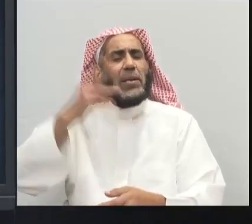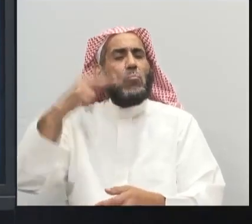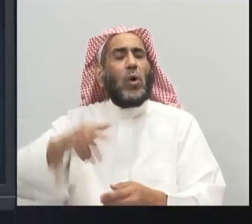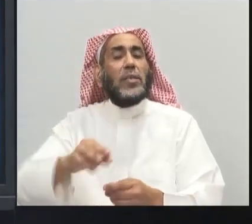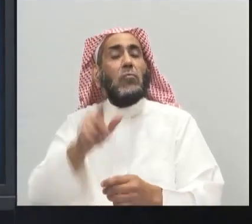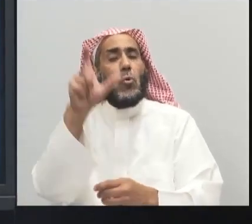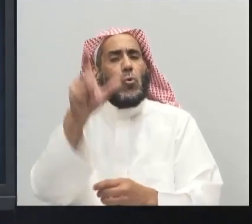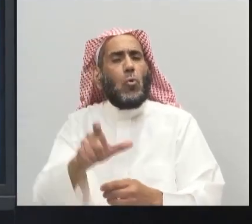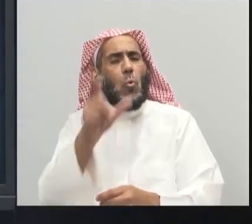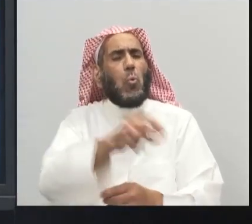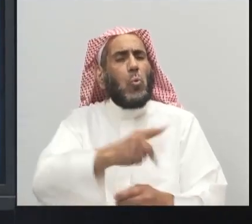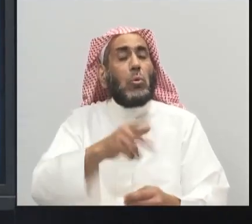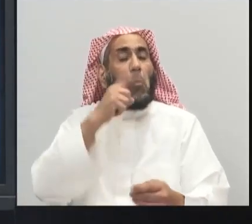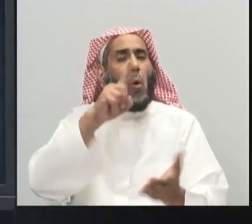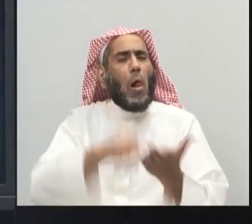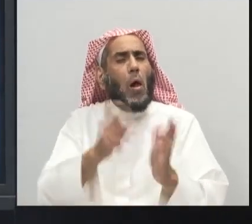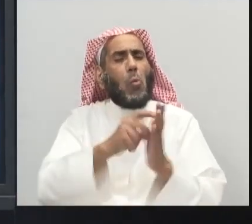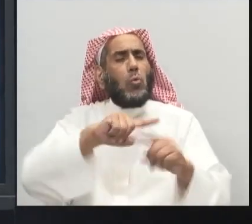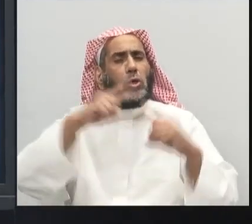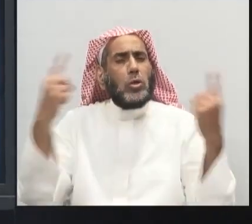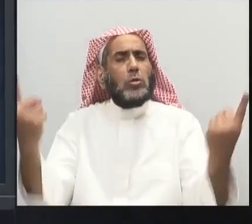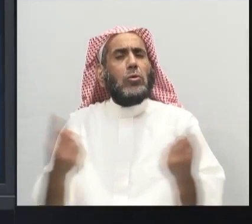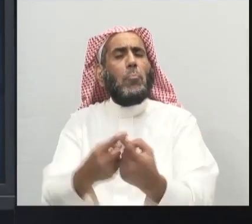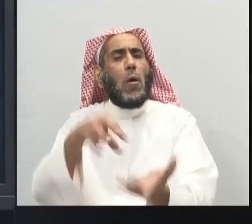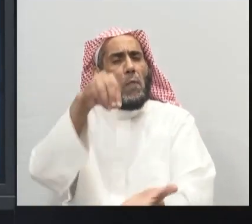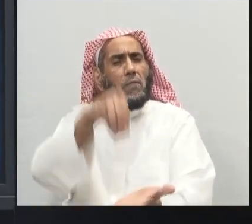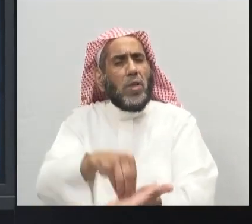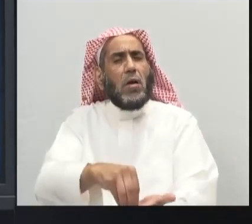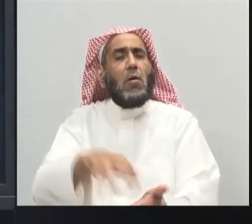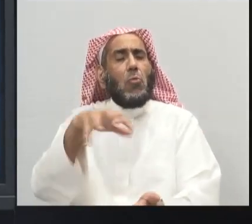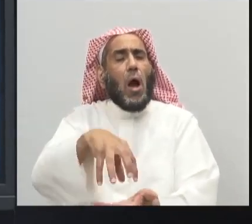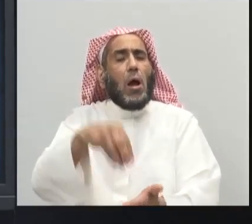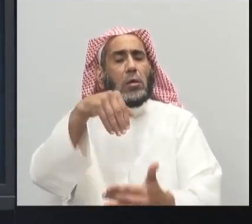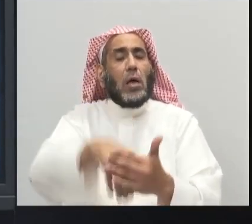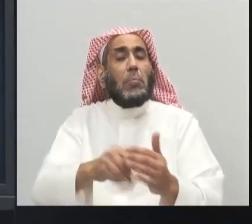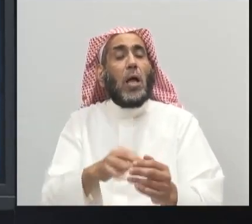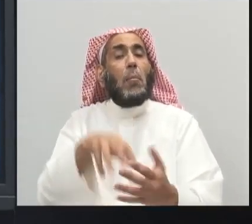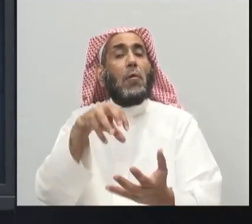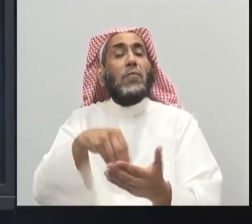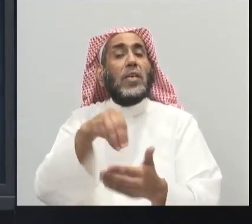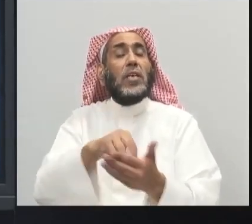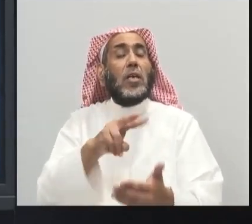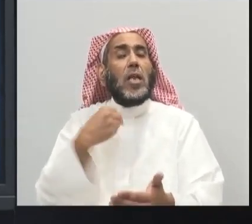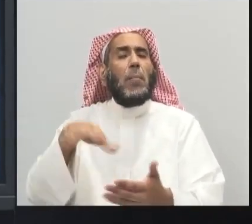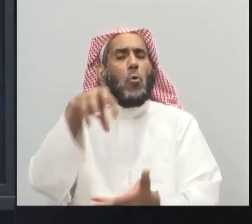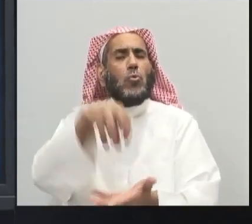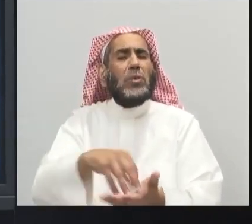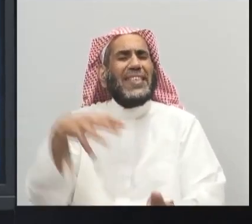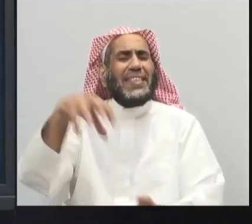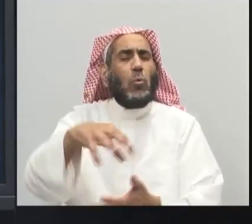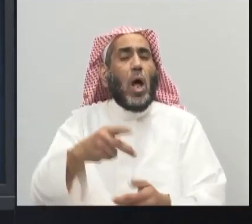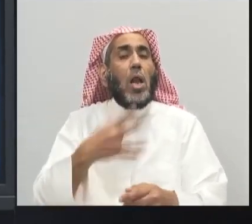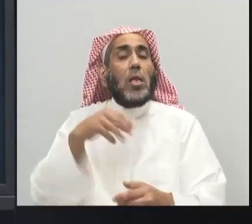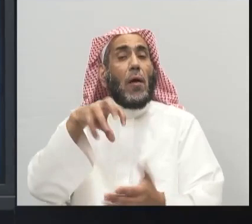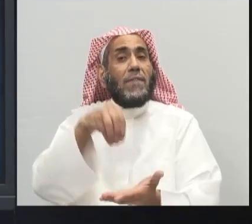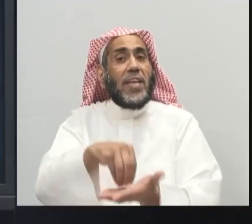عليه هذه القوانين التي قد نص عليها ما دام في اقليم الدوله التي يسكن فيها